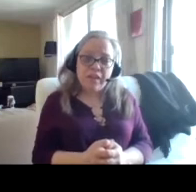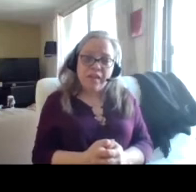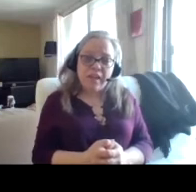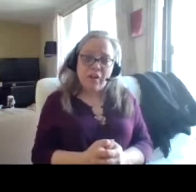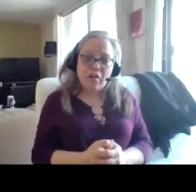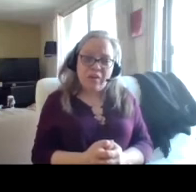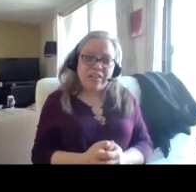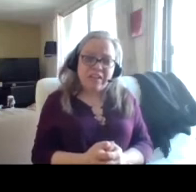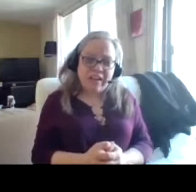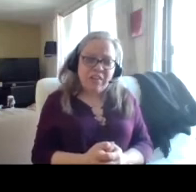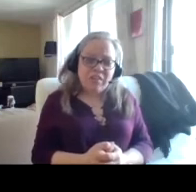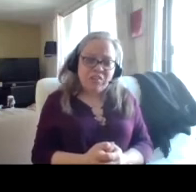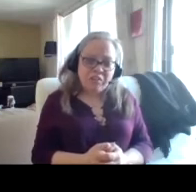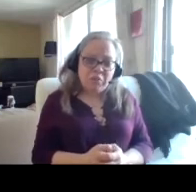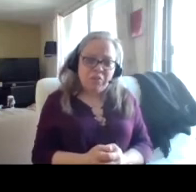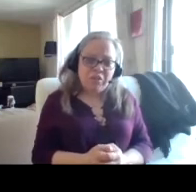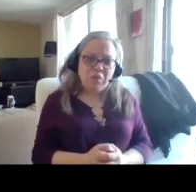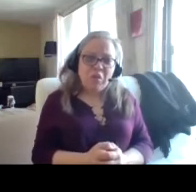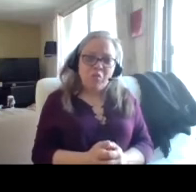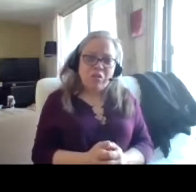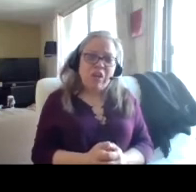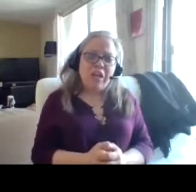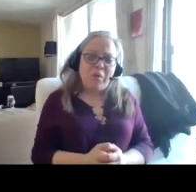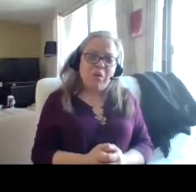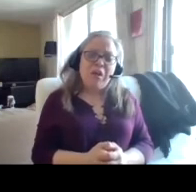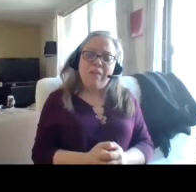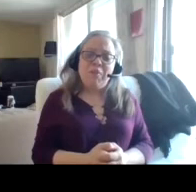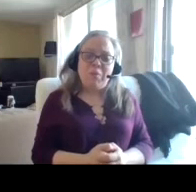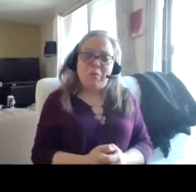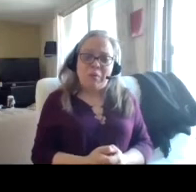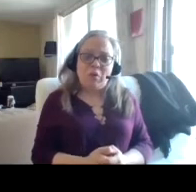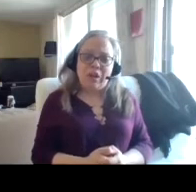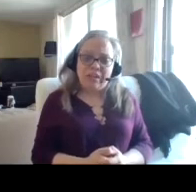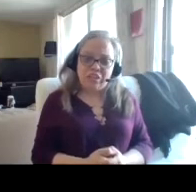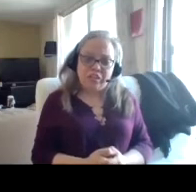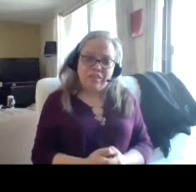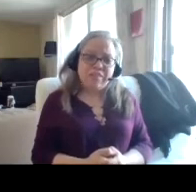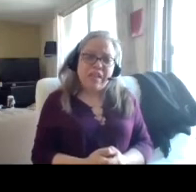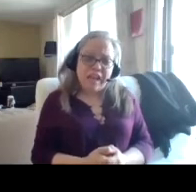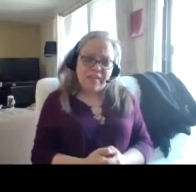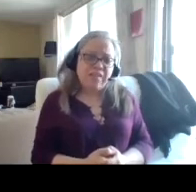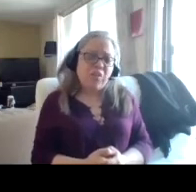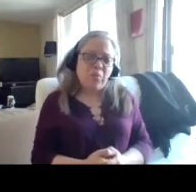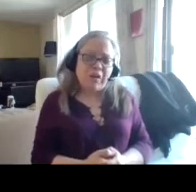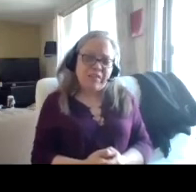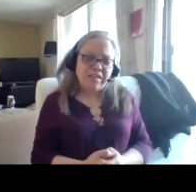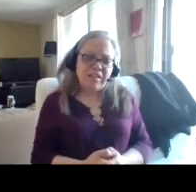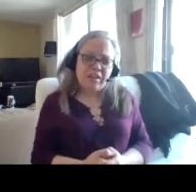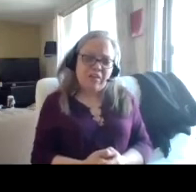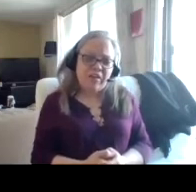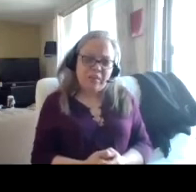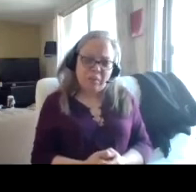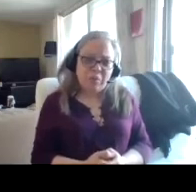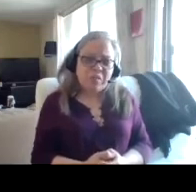Alors, tous ceux qui sont dans des situations de vie un peu différentes. Puis, lors de la phase 2, nous allons vacciner les